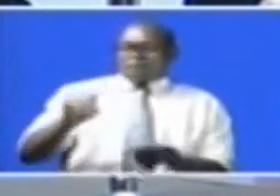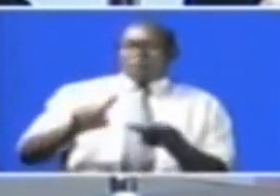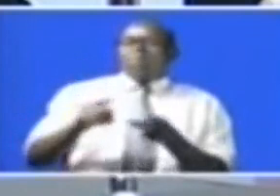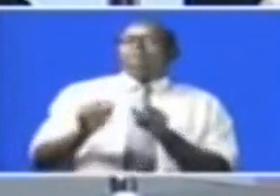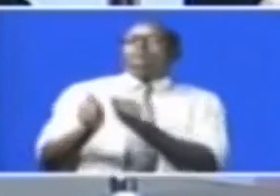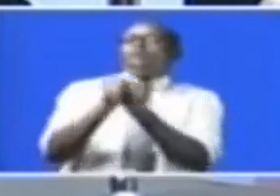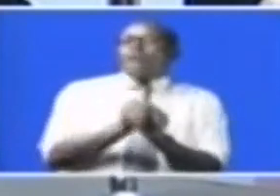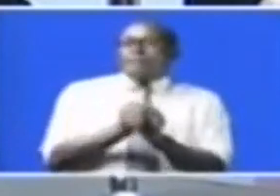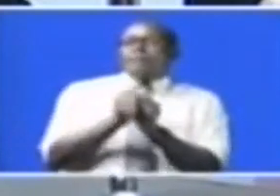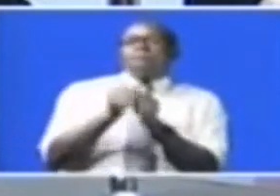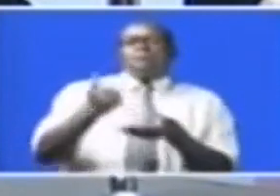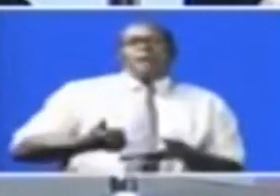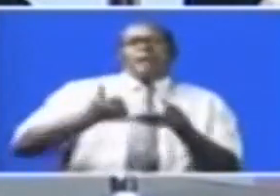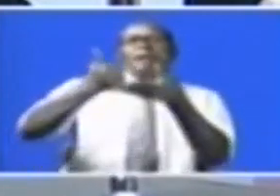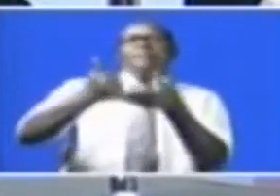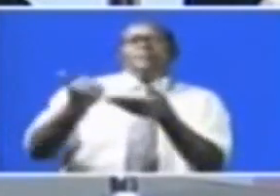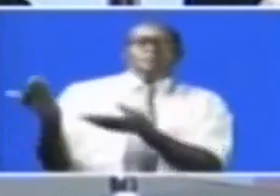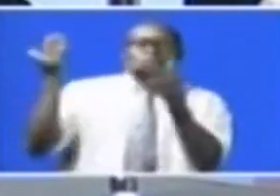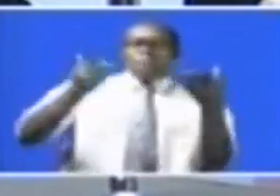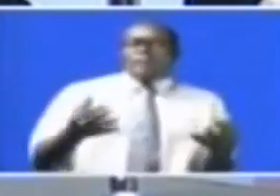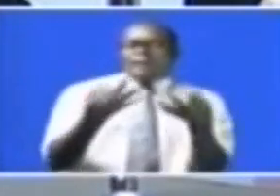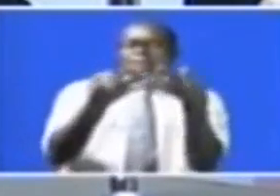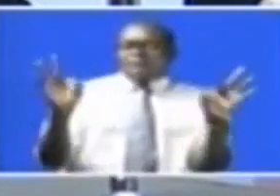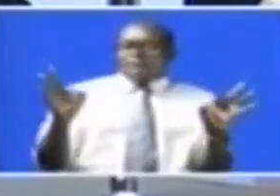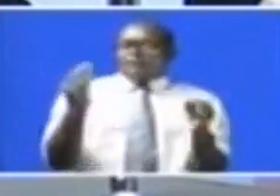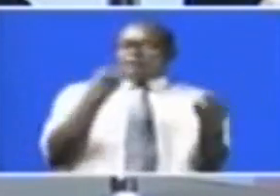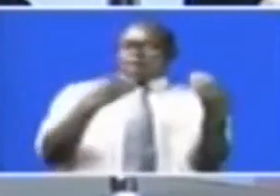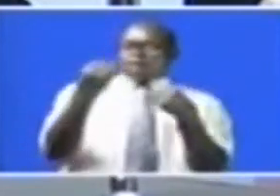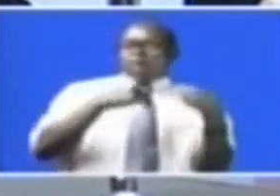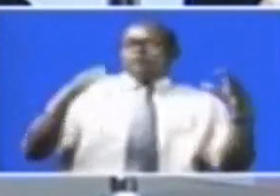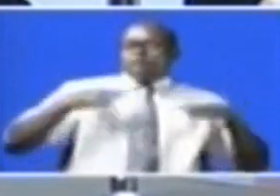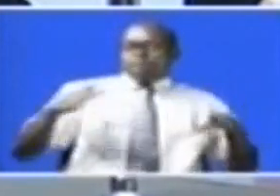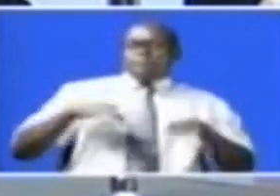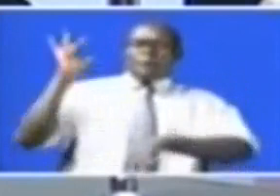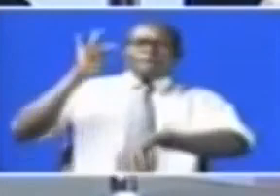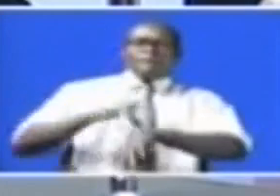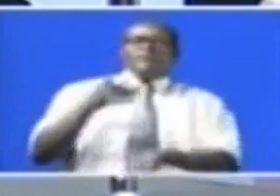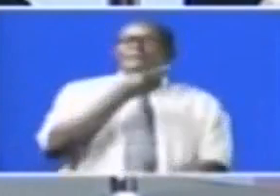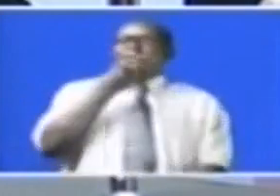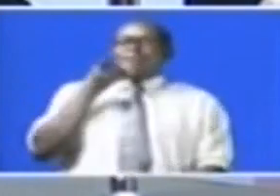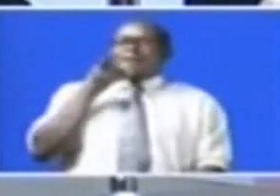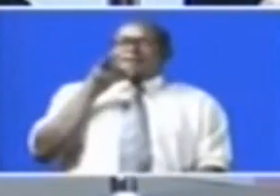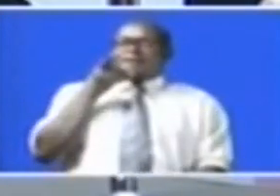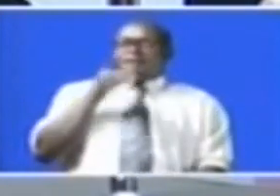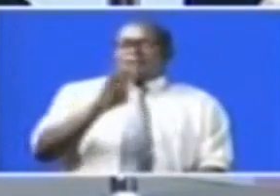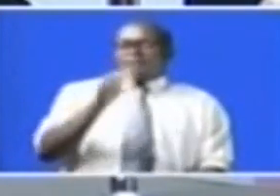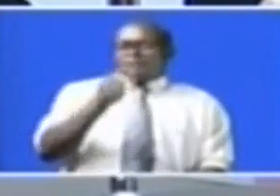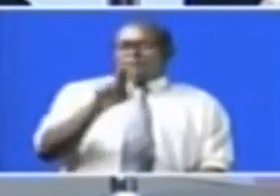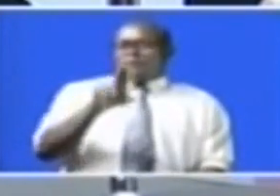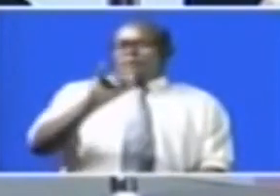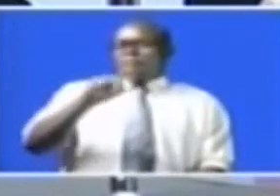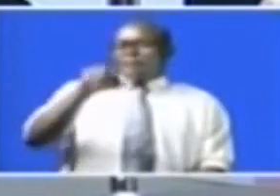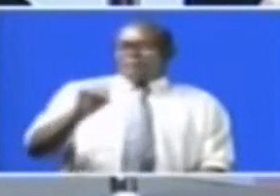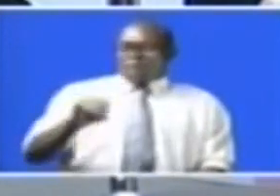waliweza kuongoza ile shughuli ya kugawa chakula cha msaada kwa waathiriwa wa baa la njaa katika sehemu ya Baringo. Takriban